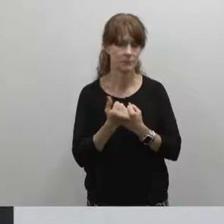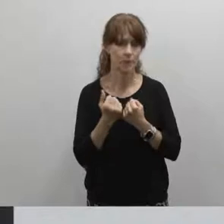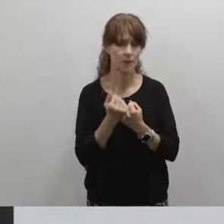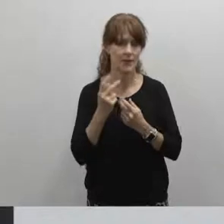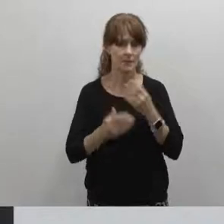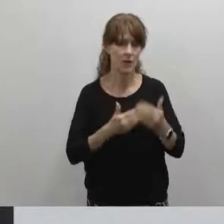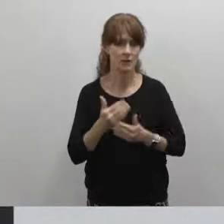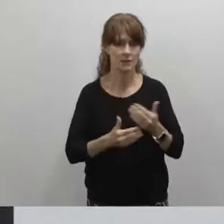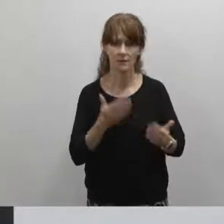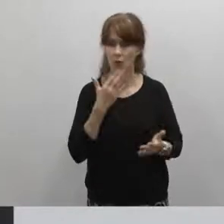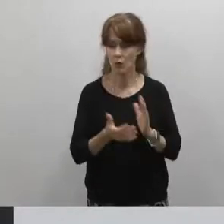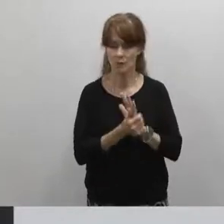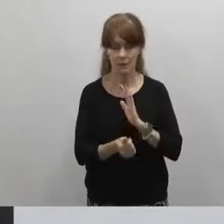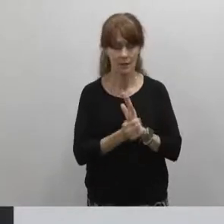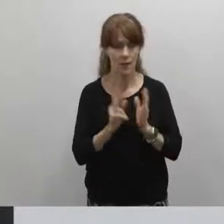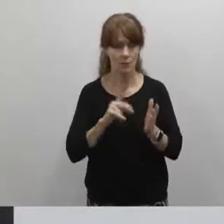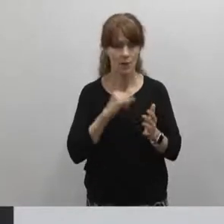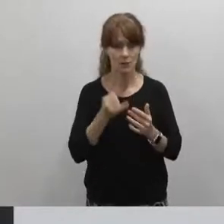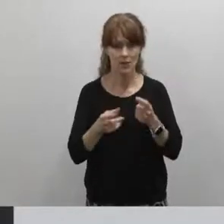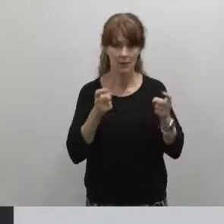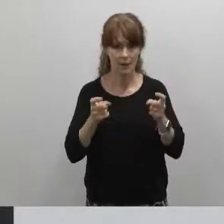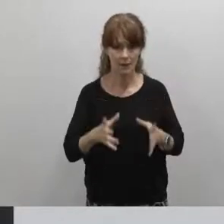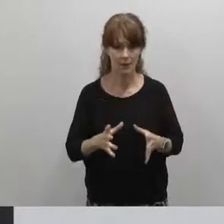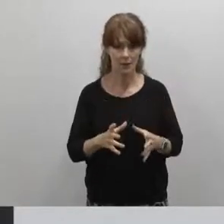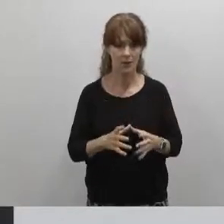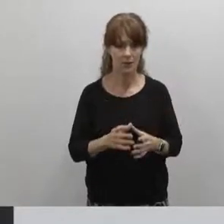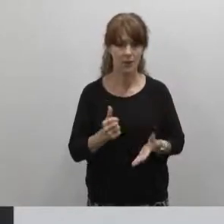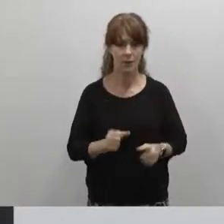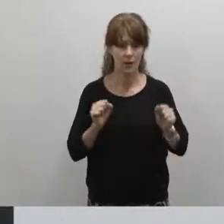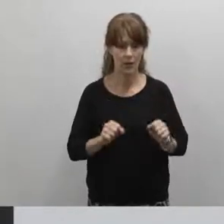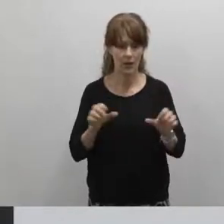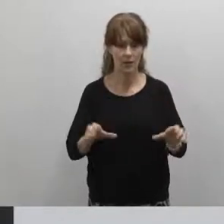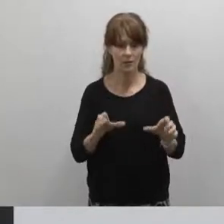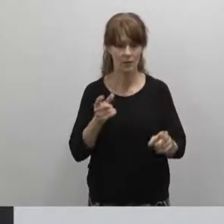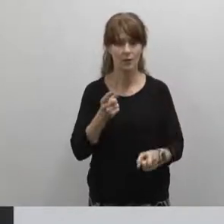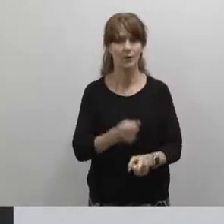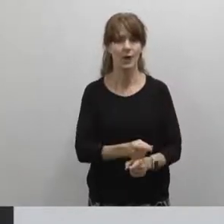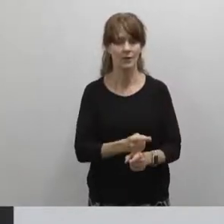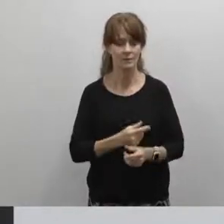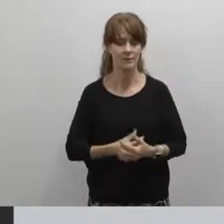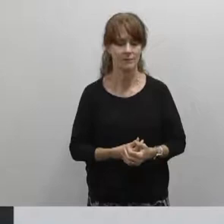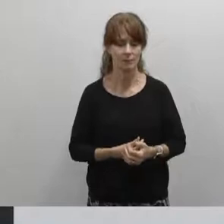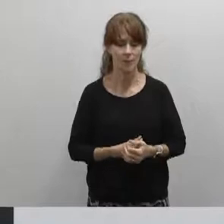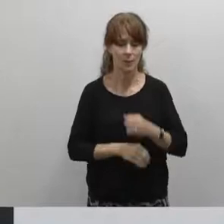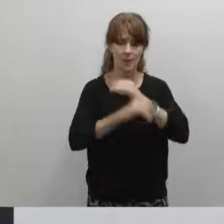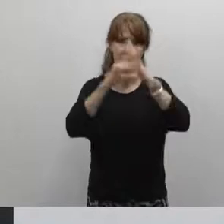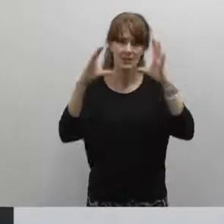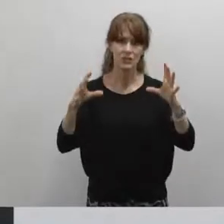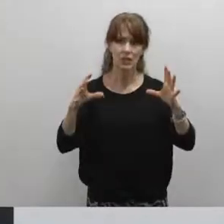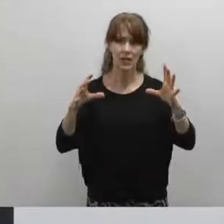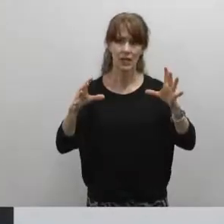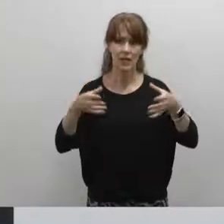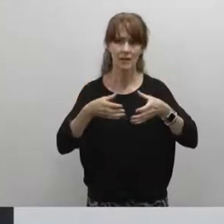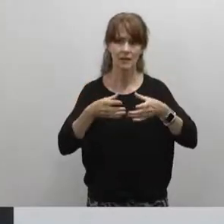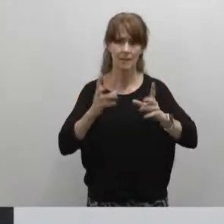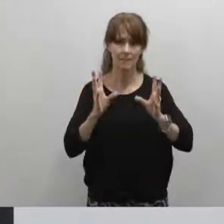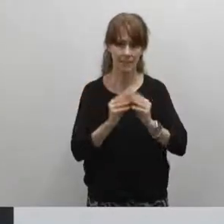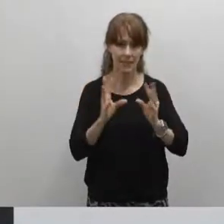cà mùi nứng hai dương có miên để tha project manager đại